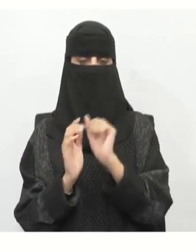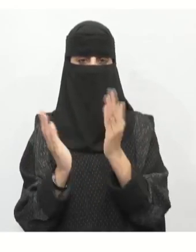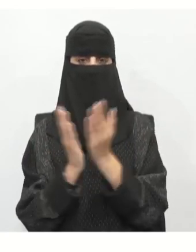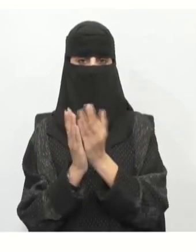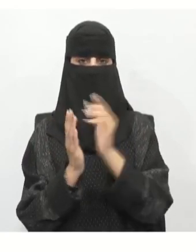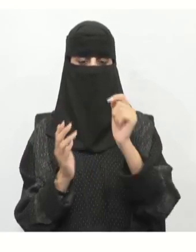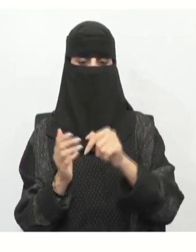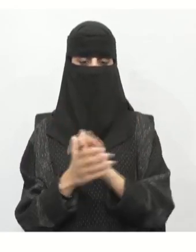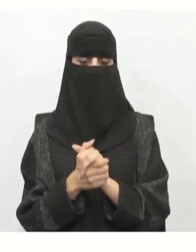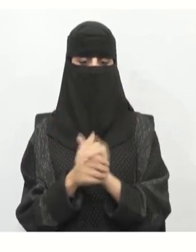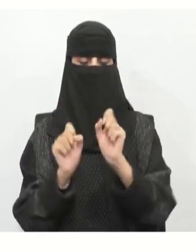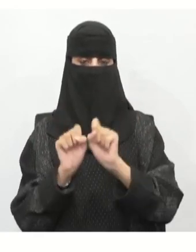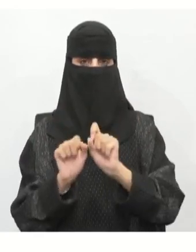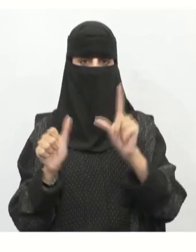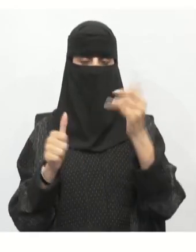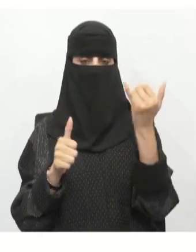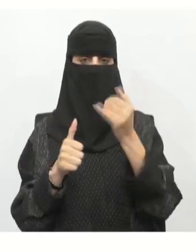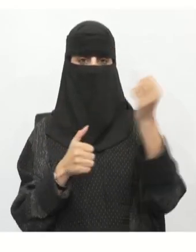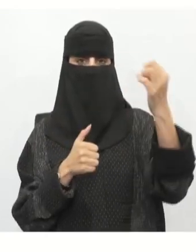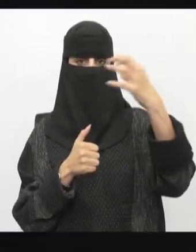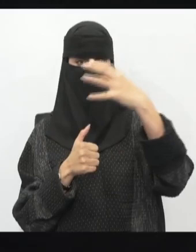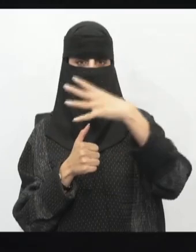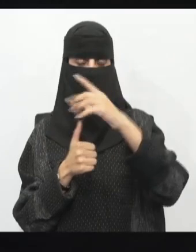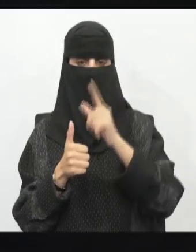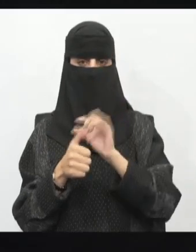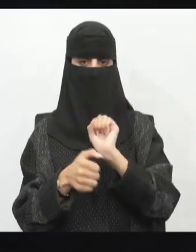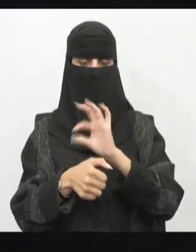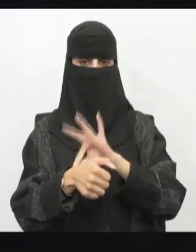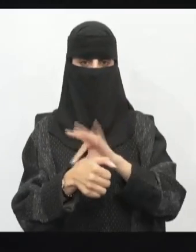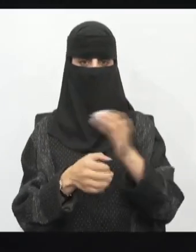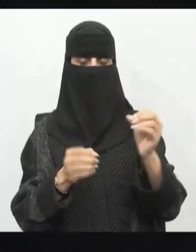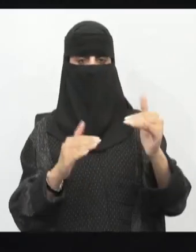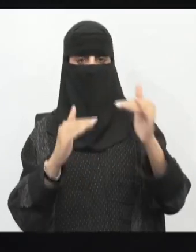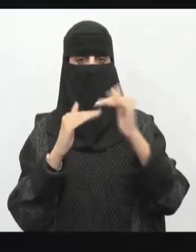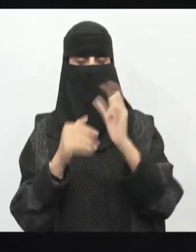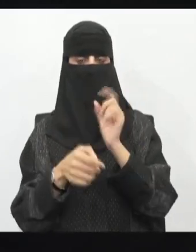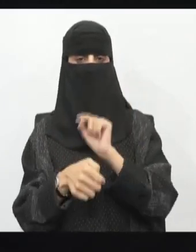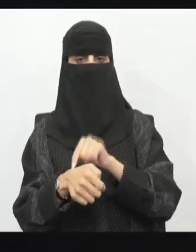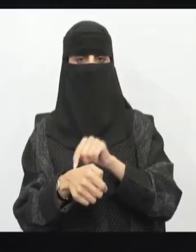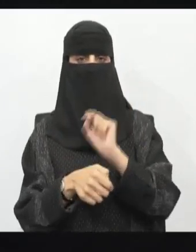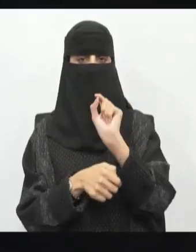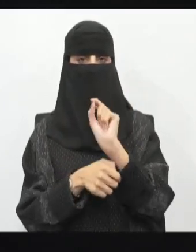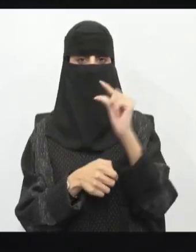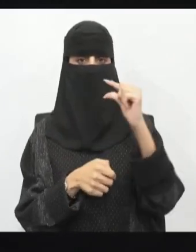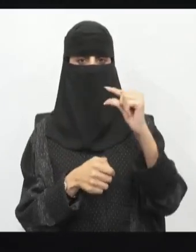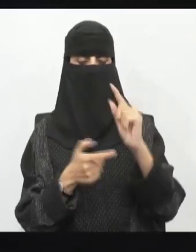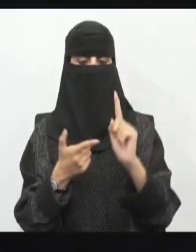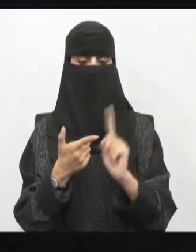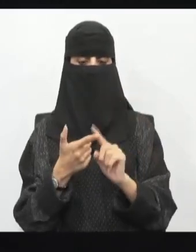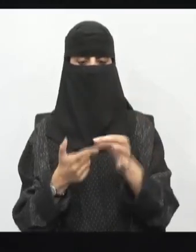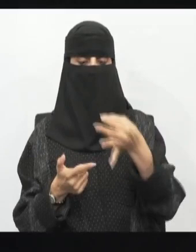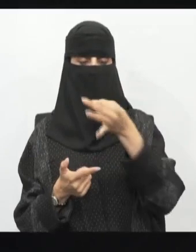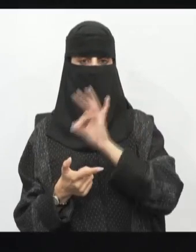لهذا اليوم وضحنا اهميه اشعه الشمس للجسم فهي تمدنا بفيتامين دال ايضا بينا